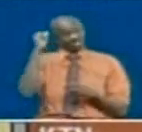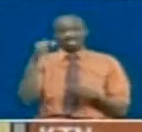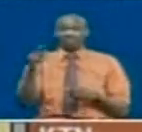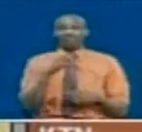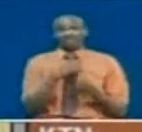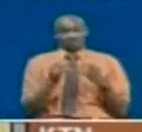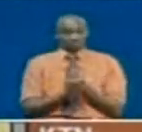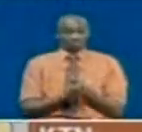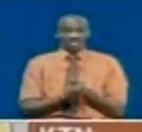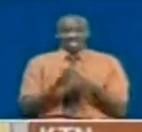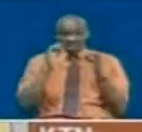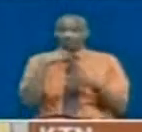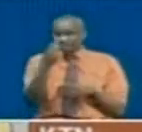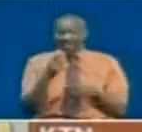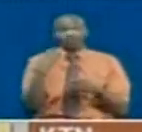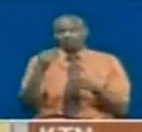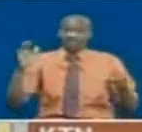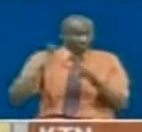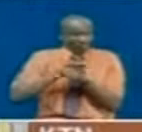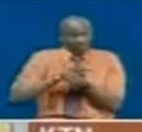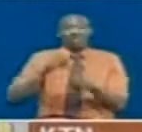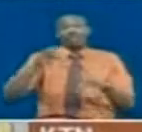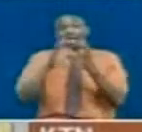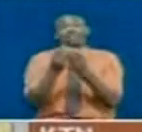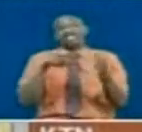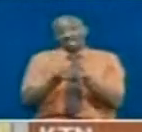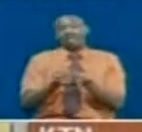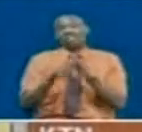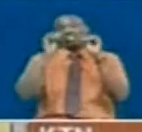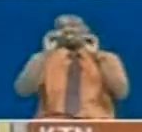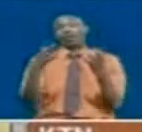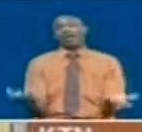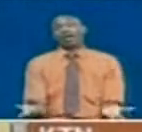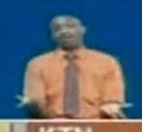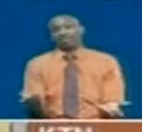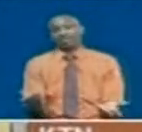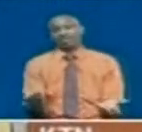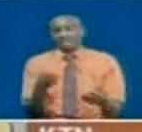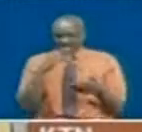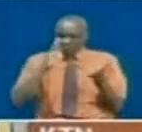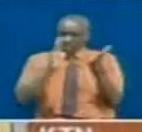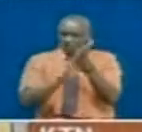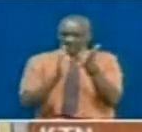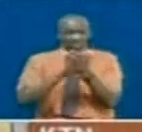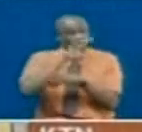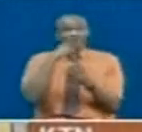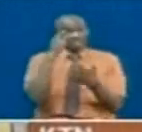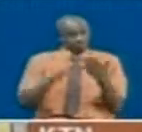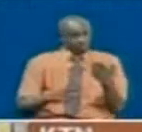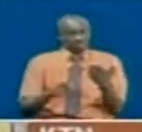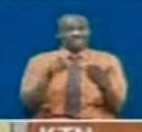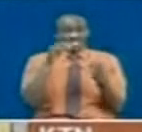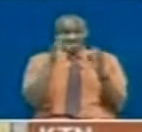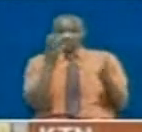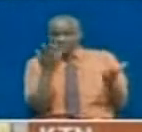Ukisema tuwaleta watoto shuleni tuwajaze madarasani na hakuna walimu, itakuwa ni siasa. Na mapendekezo yote yanayotolewa japo